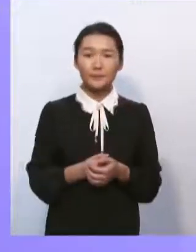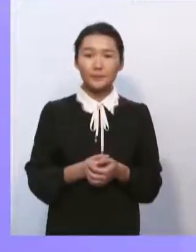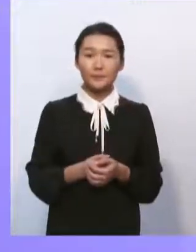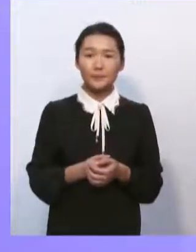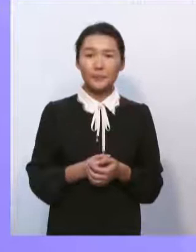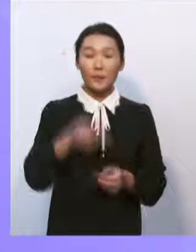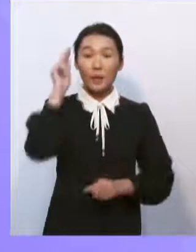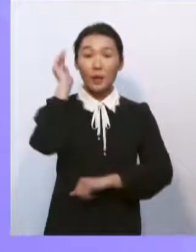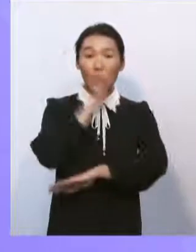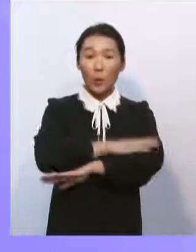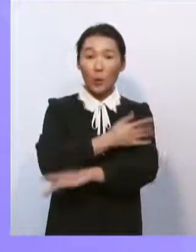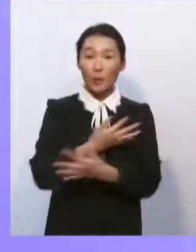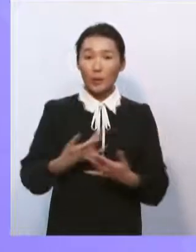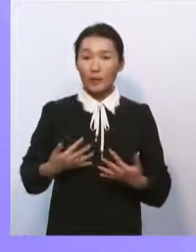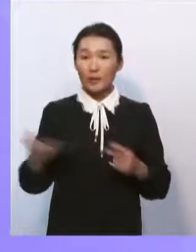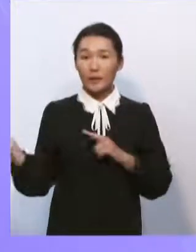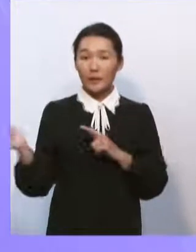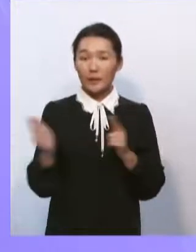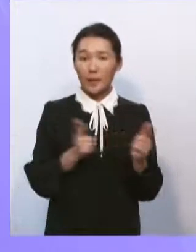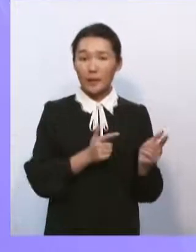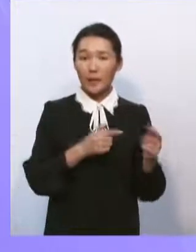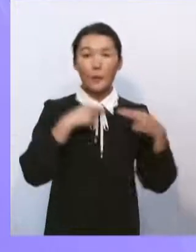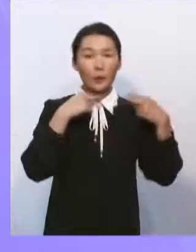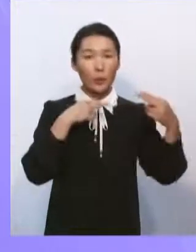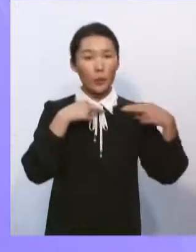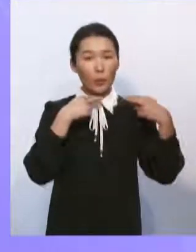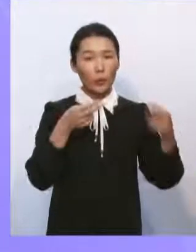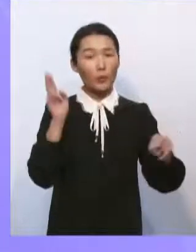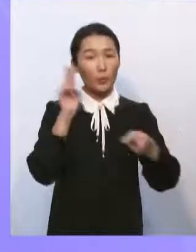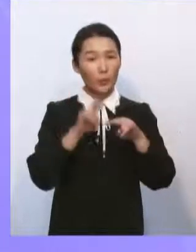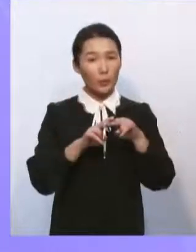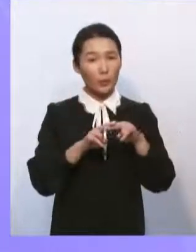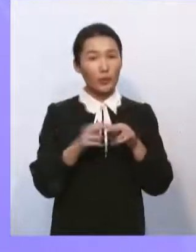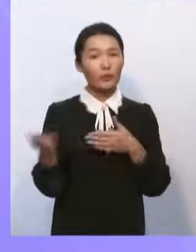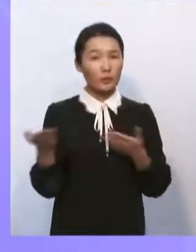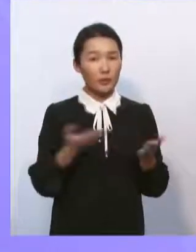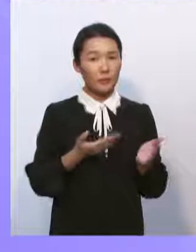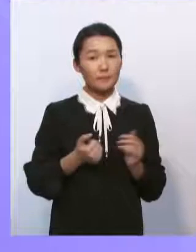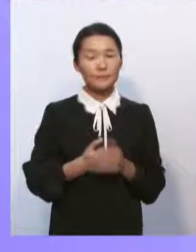Окуу куралдарыңарды даярдап, көңүл буруп отурууга чакырам.